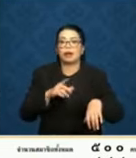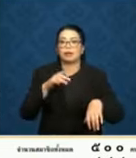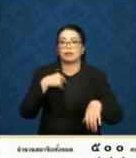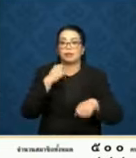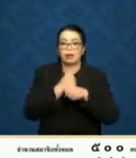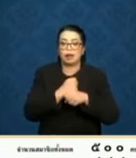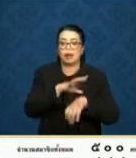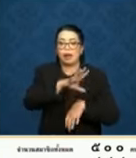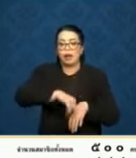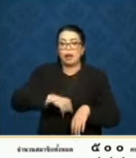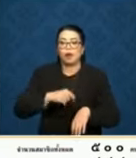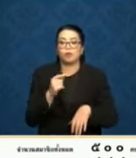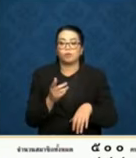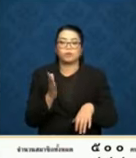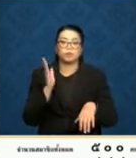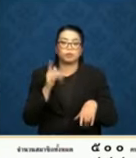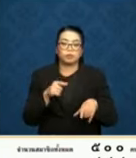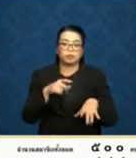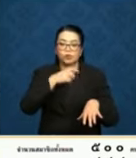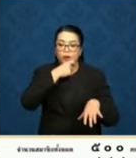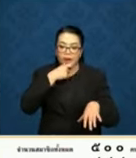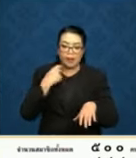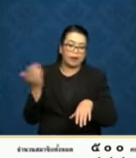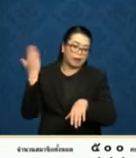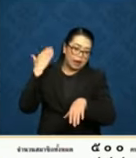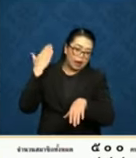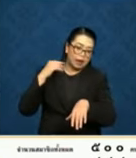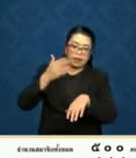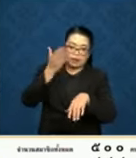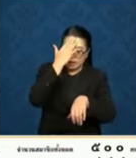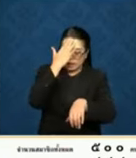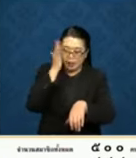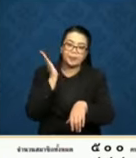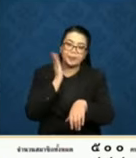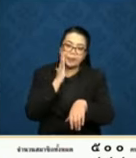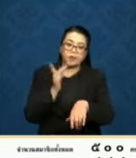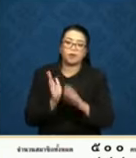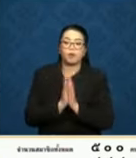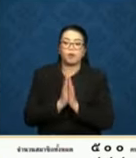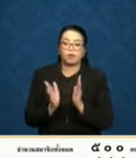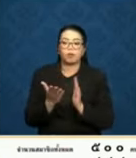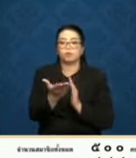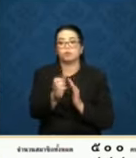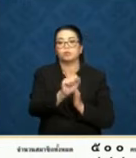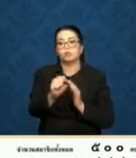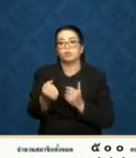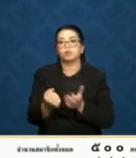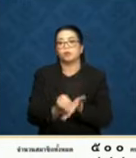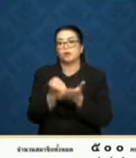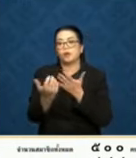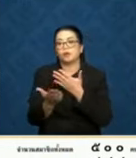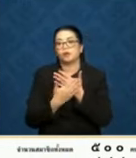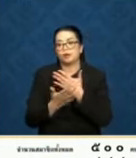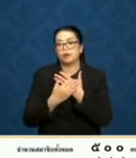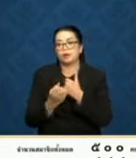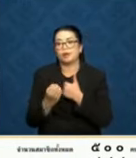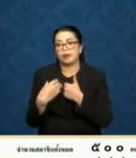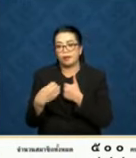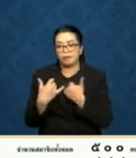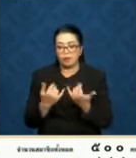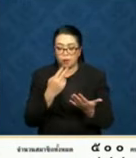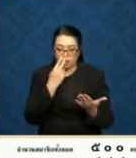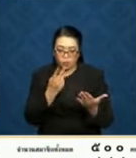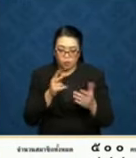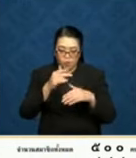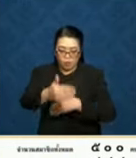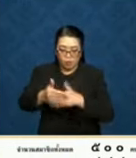รร้างเอาส่วเปลียกมาอยดานหน้าอันนี้ต้องขอขบคณท่าน XOR ZOิๆ ท่บัทธานเพราะวาผมเองพอได้